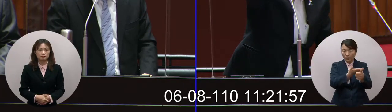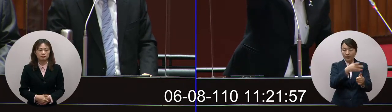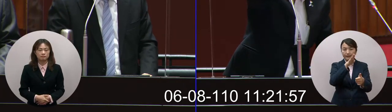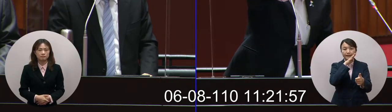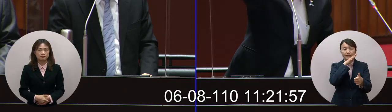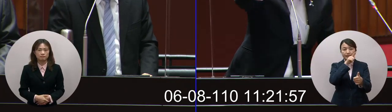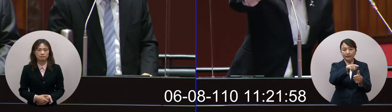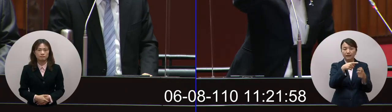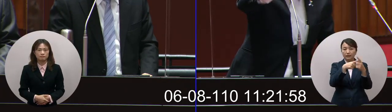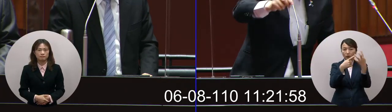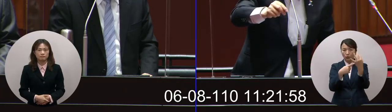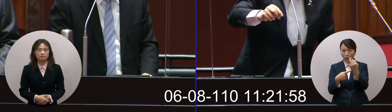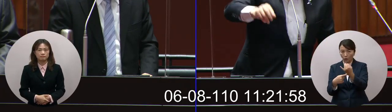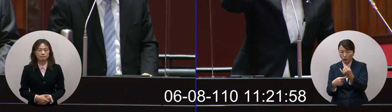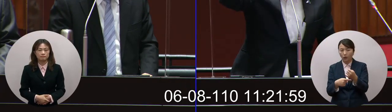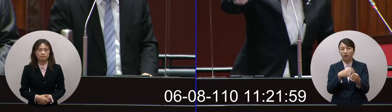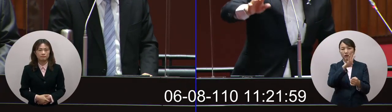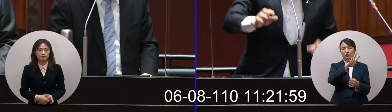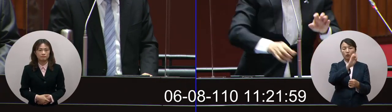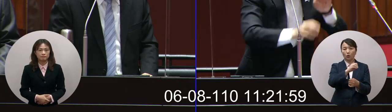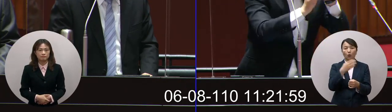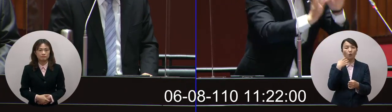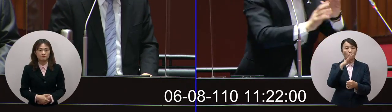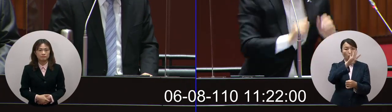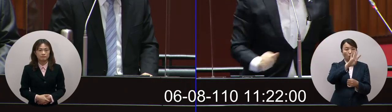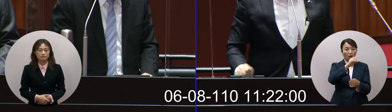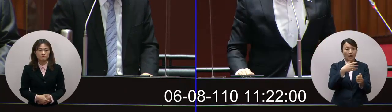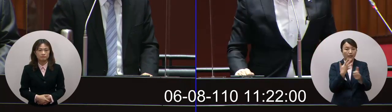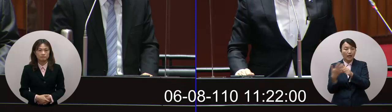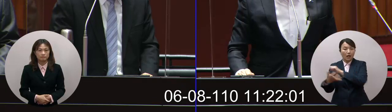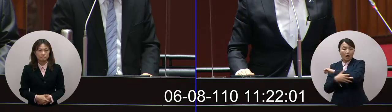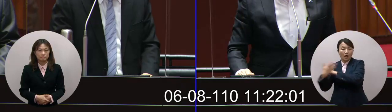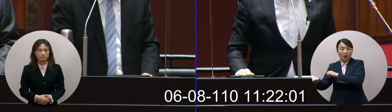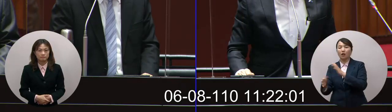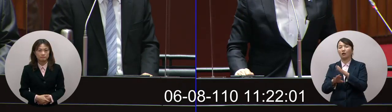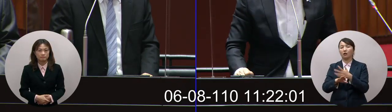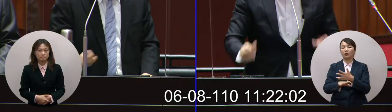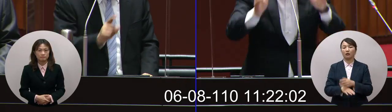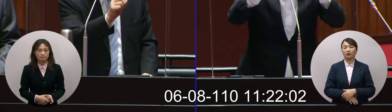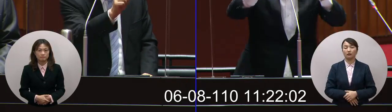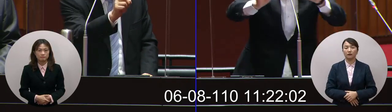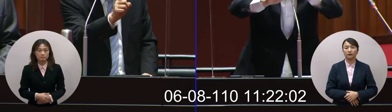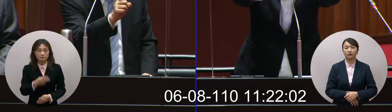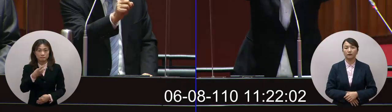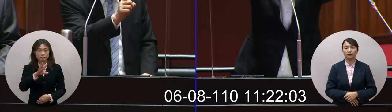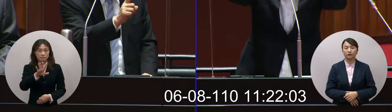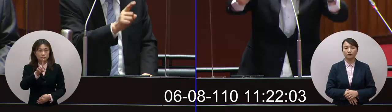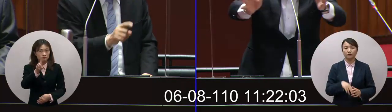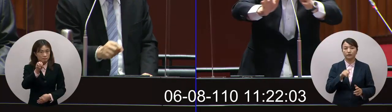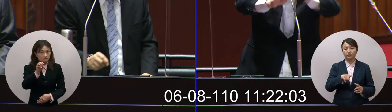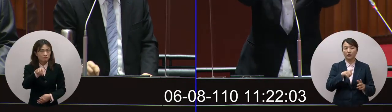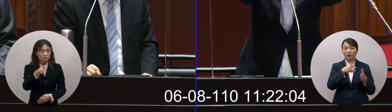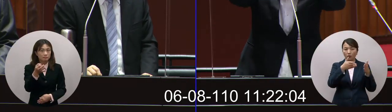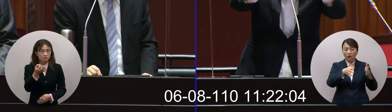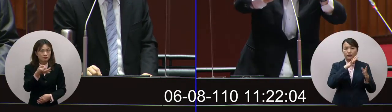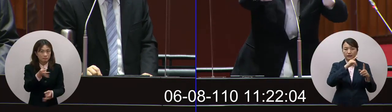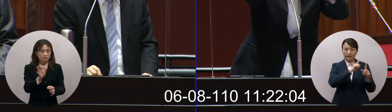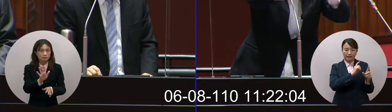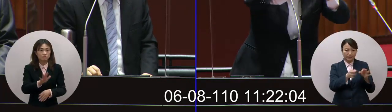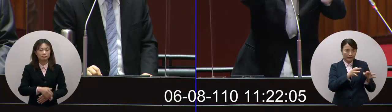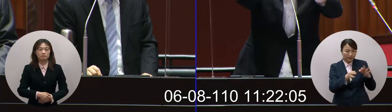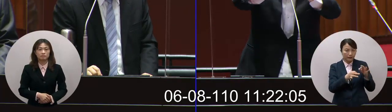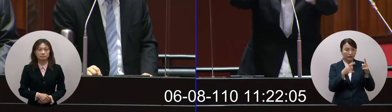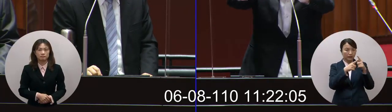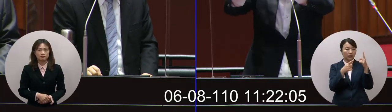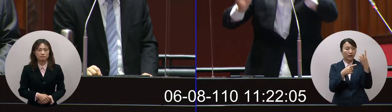伊人数偌济补予四万，伊四万袂去摕予劳工啦。我讲实在啦， 啊，佮有一个一万， 以这营业以人